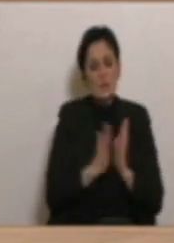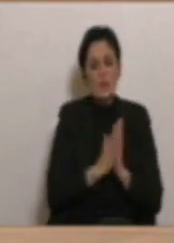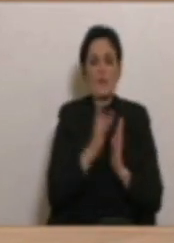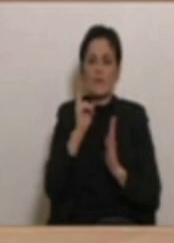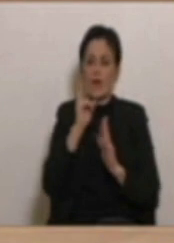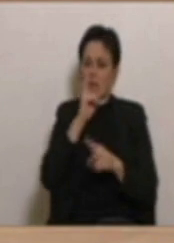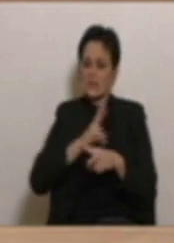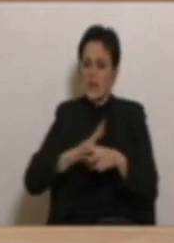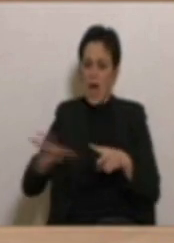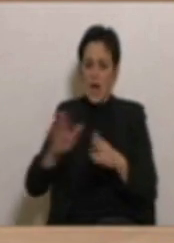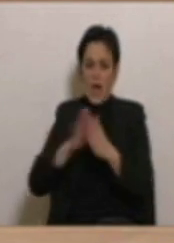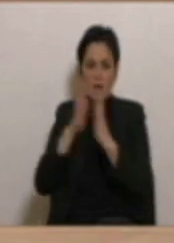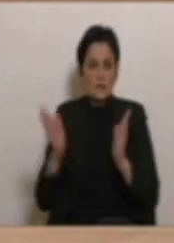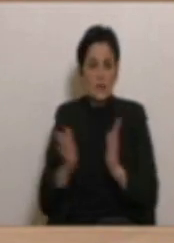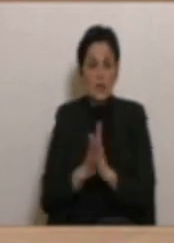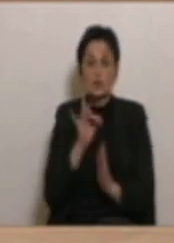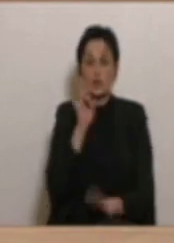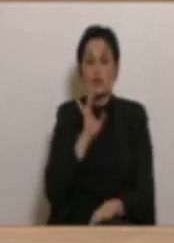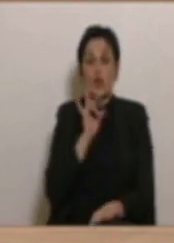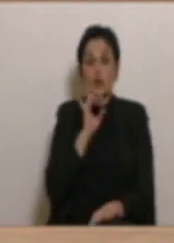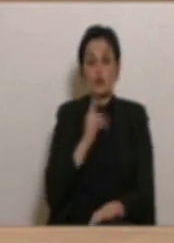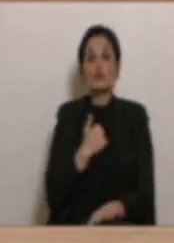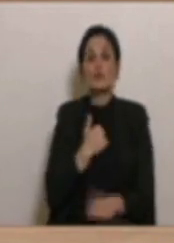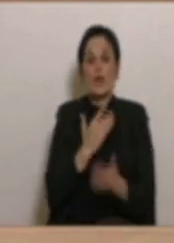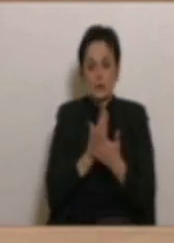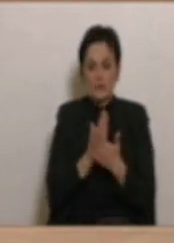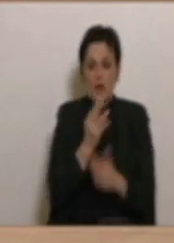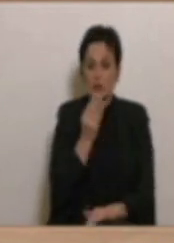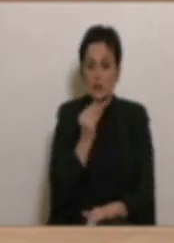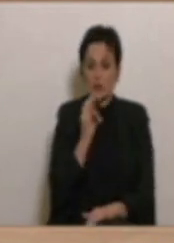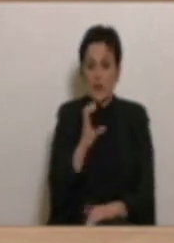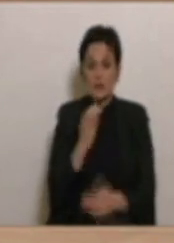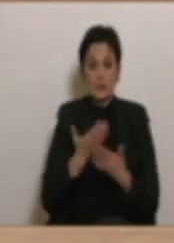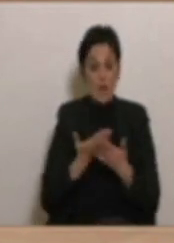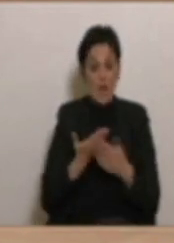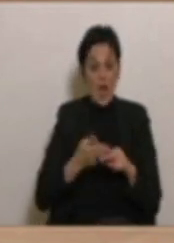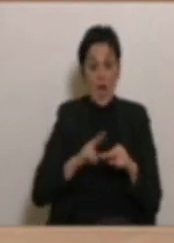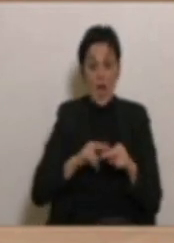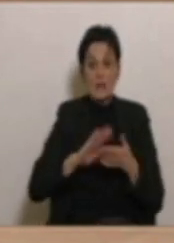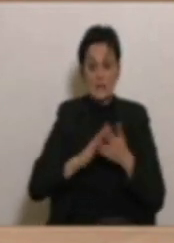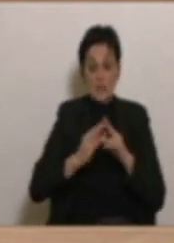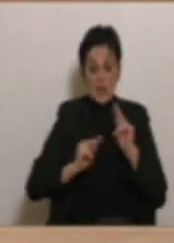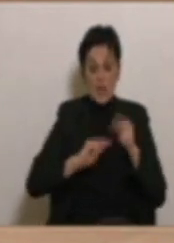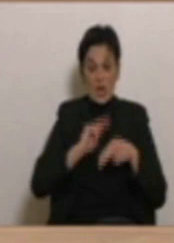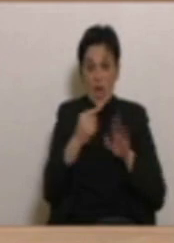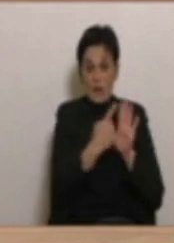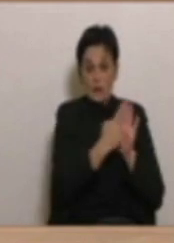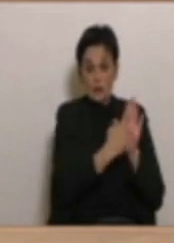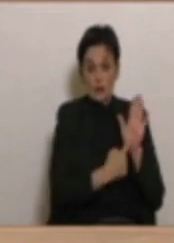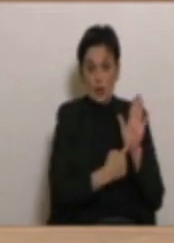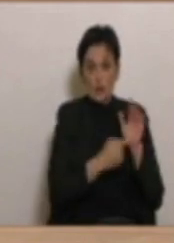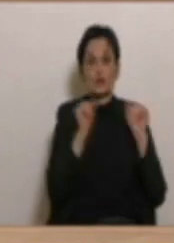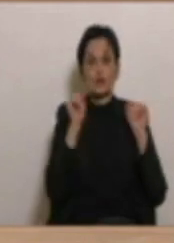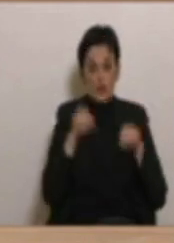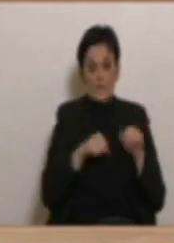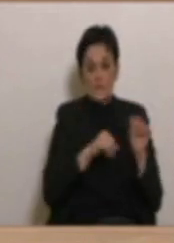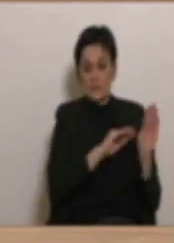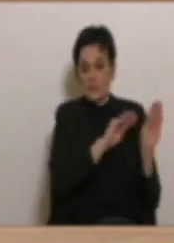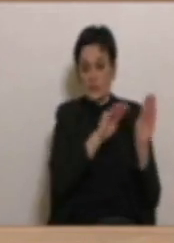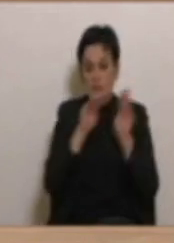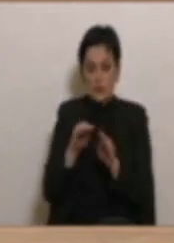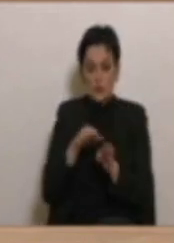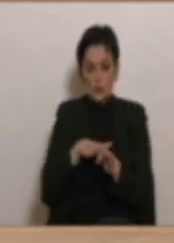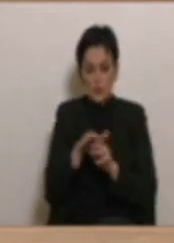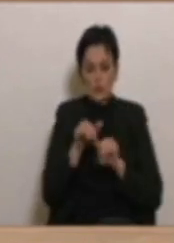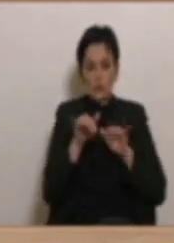ყველაფერს. ჯერჯერობით ჩვენ კიდე გვაქვს შანსი, თუ ეს ხელშეკრულება შევძელით და მოვიყვანეთ სისრულეში, ჩვენ